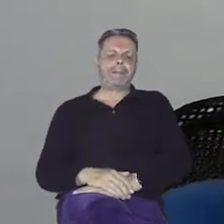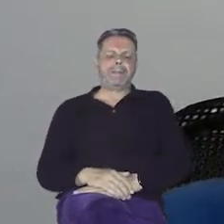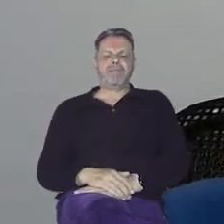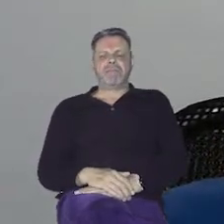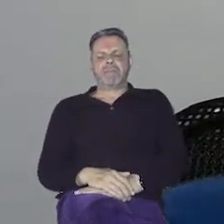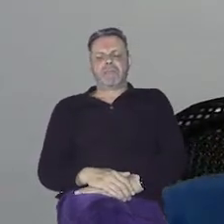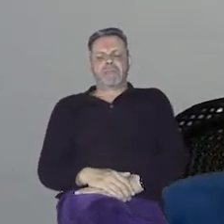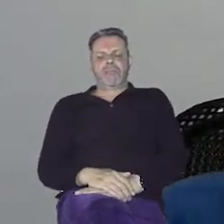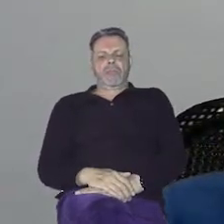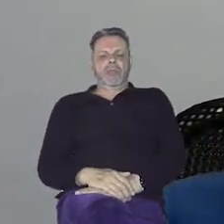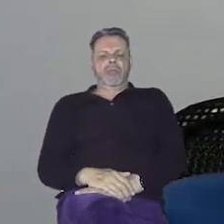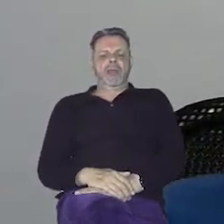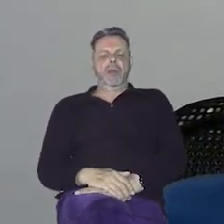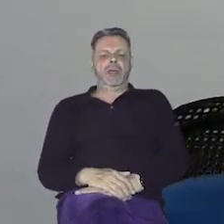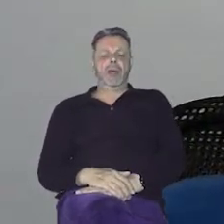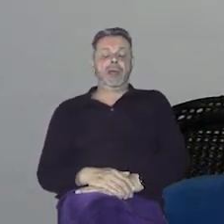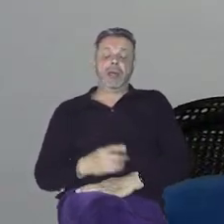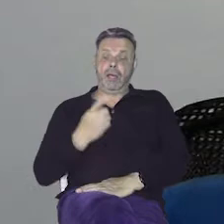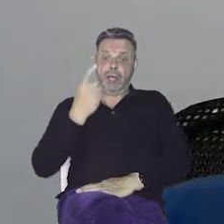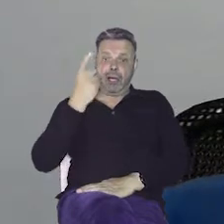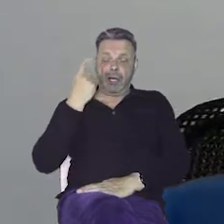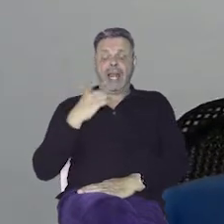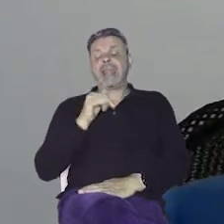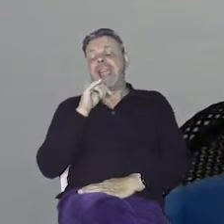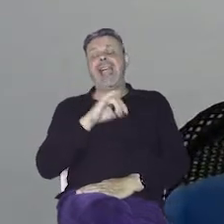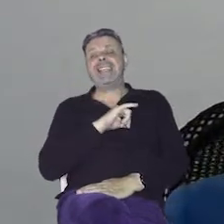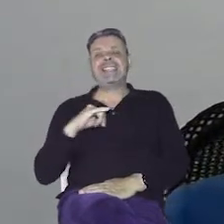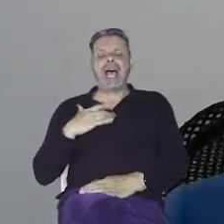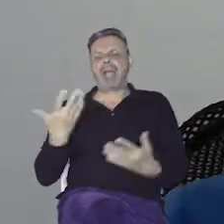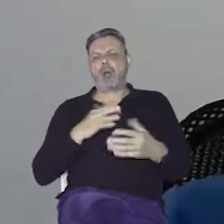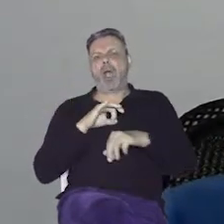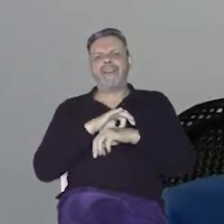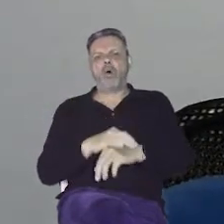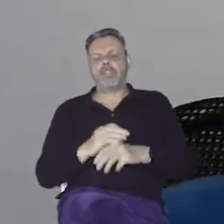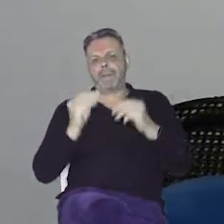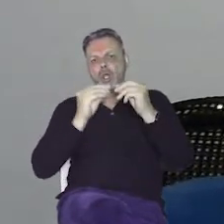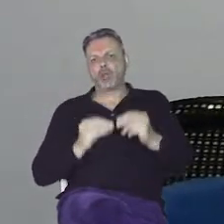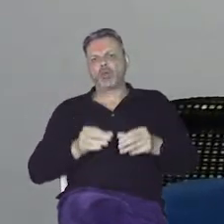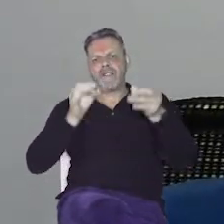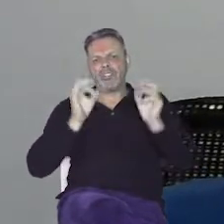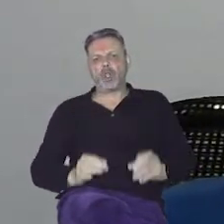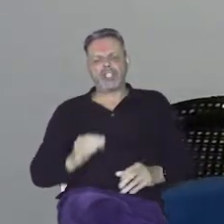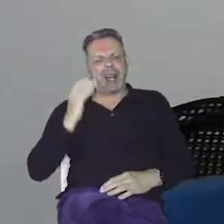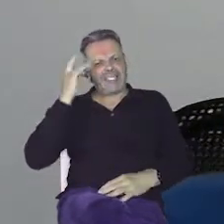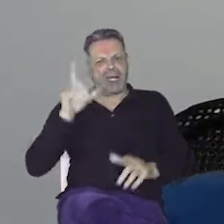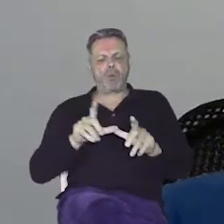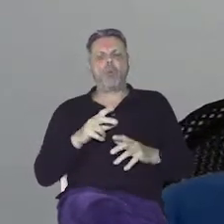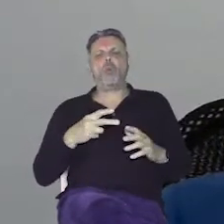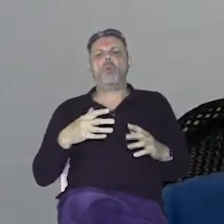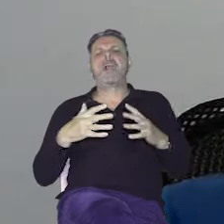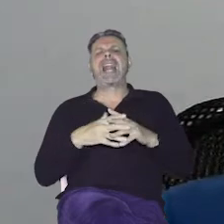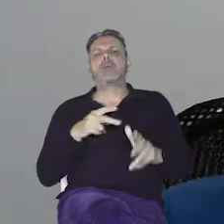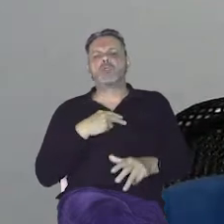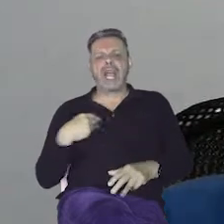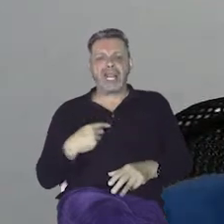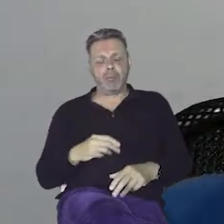i vaše gošće, međutim i sama koja vodim sustav socijalne skrbi u gradu Zagrebu